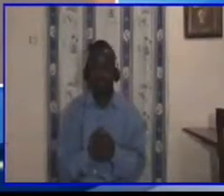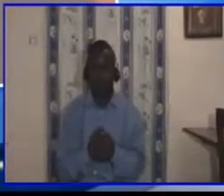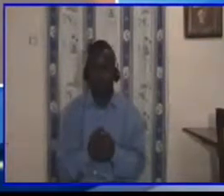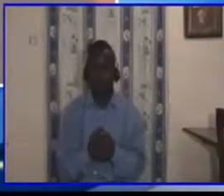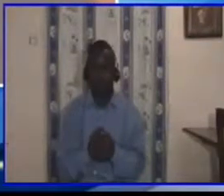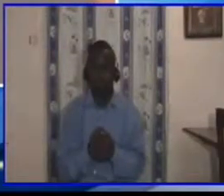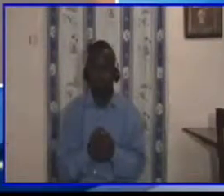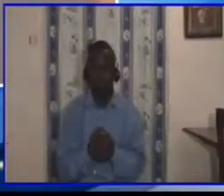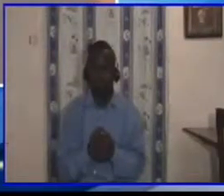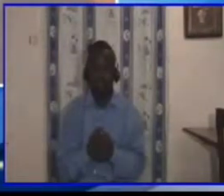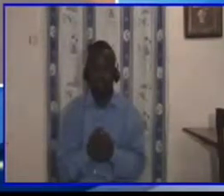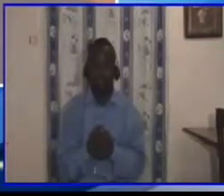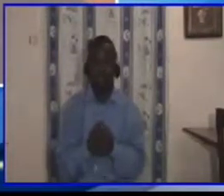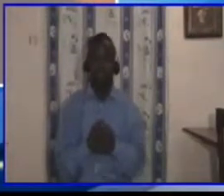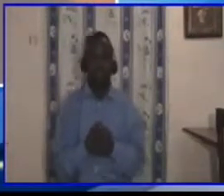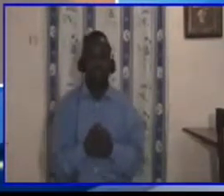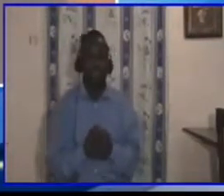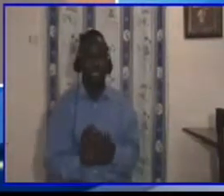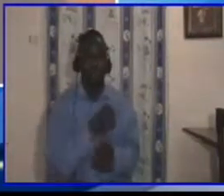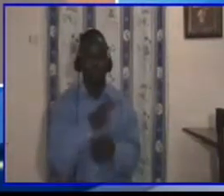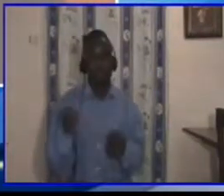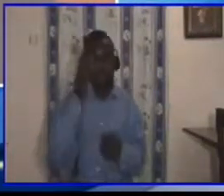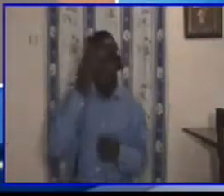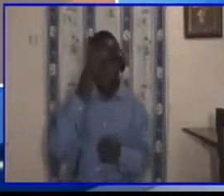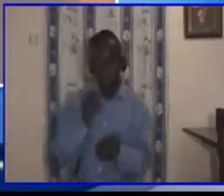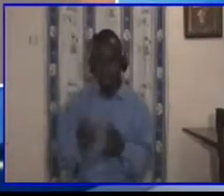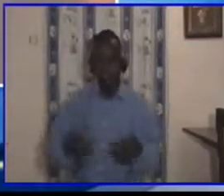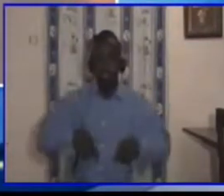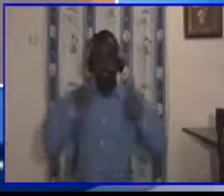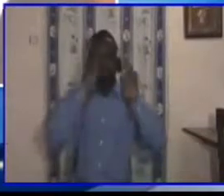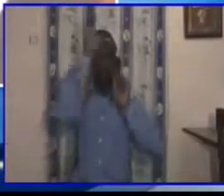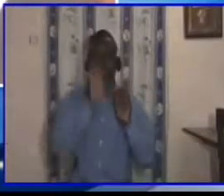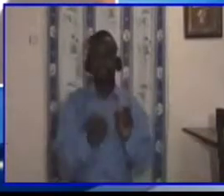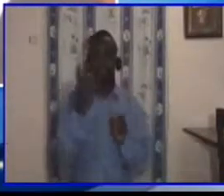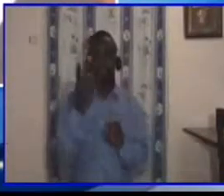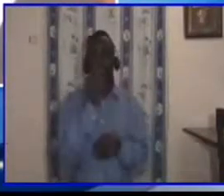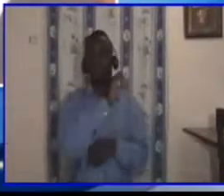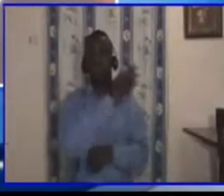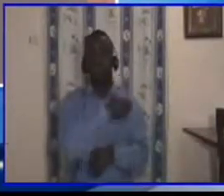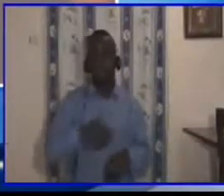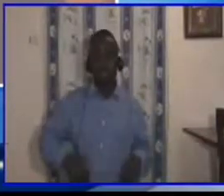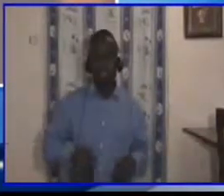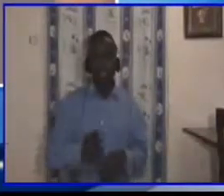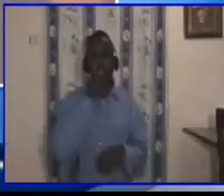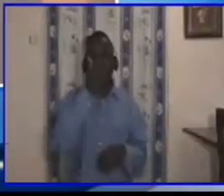voi riconoscerete la parola promessa per oggi